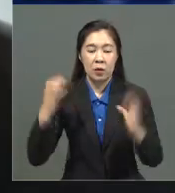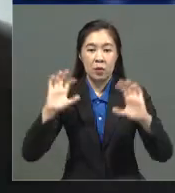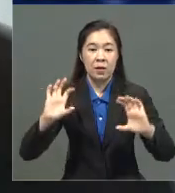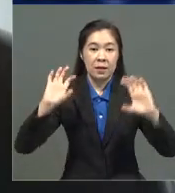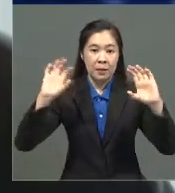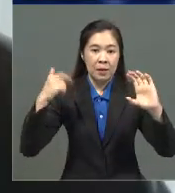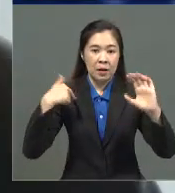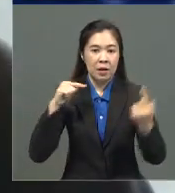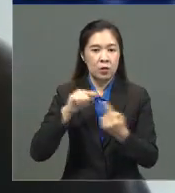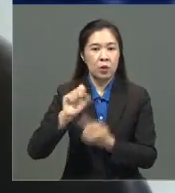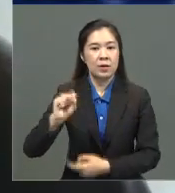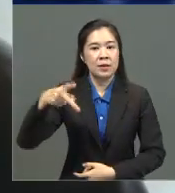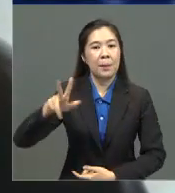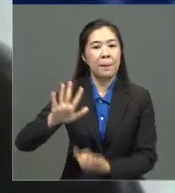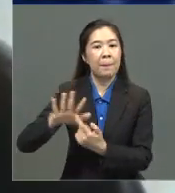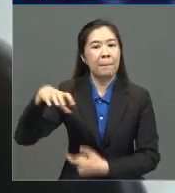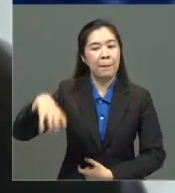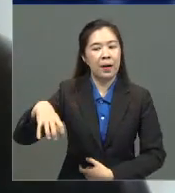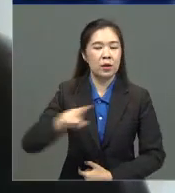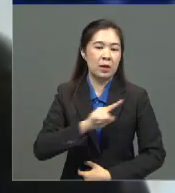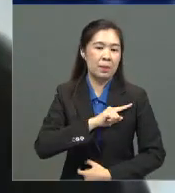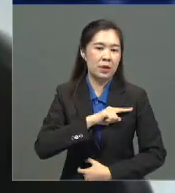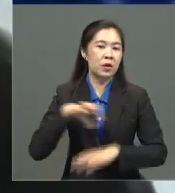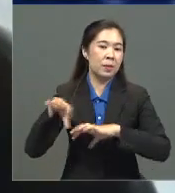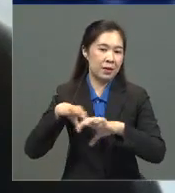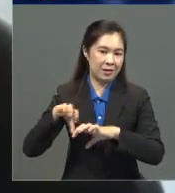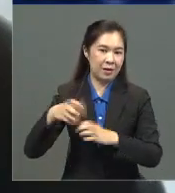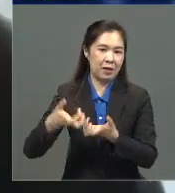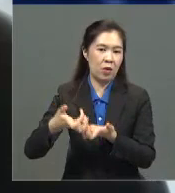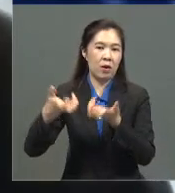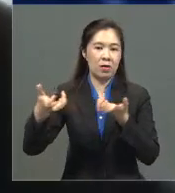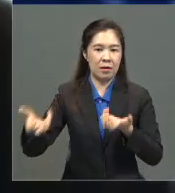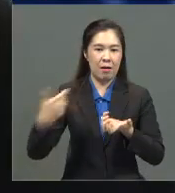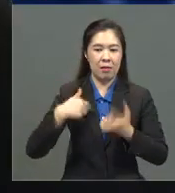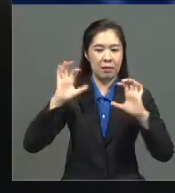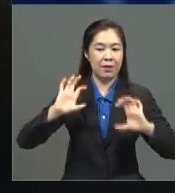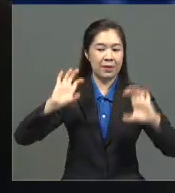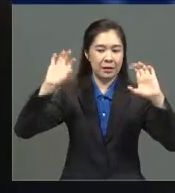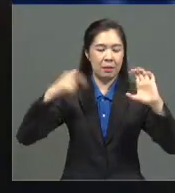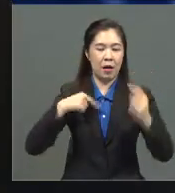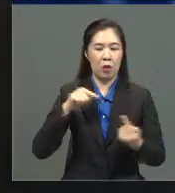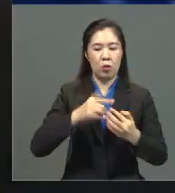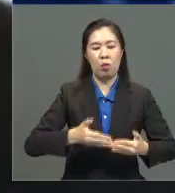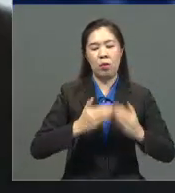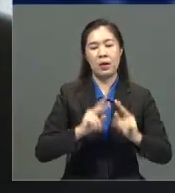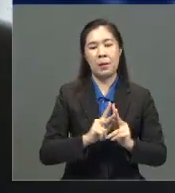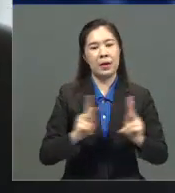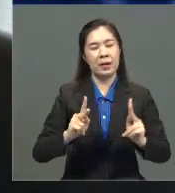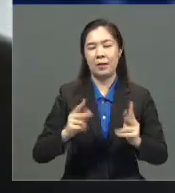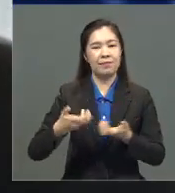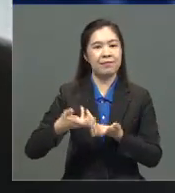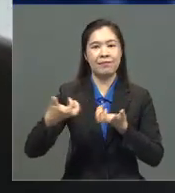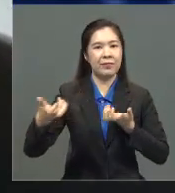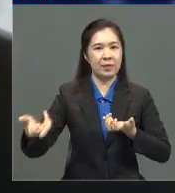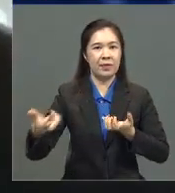ทางสถานจัดการกันเองคือรัฐบาลจะไม่ไม่มีสิทธิ์ตั้งแต่ว่า